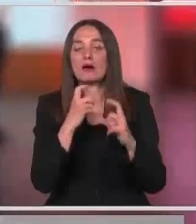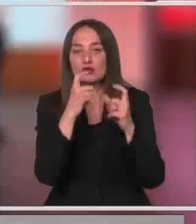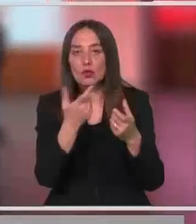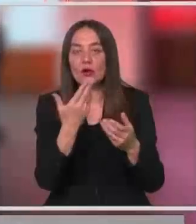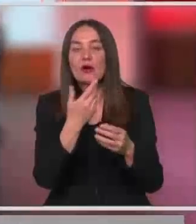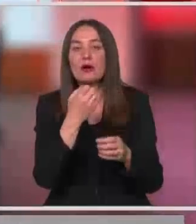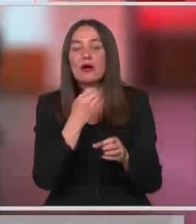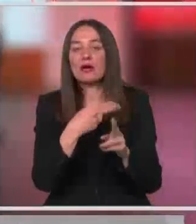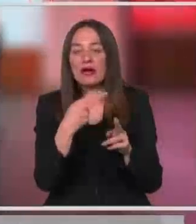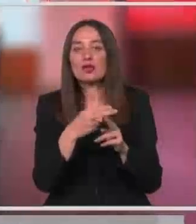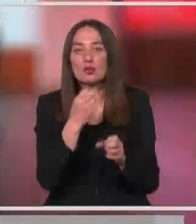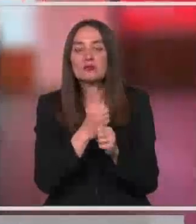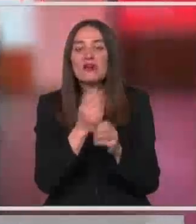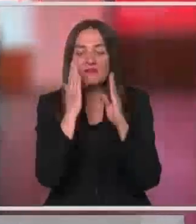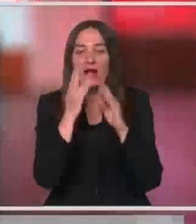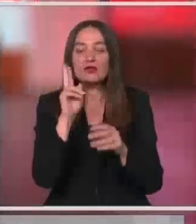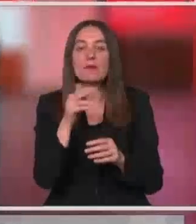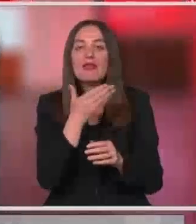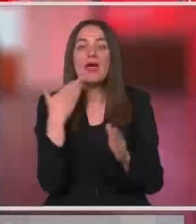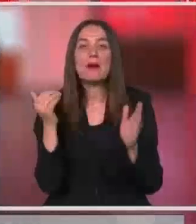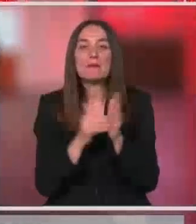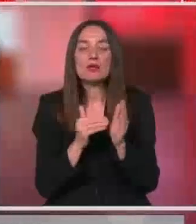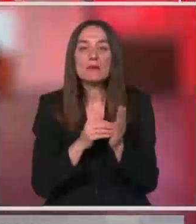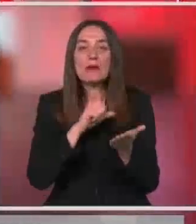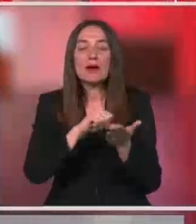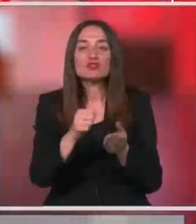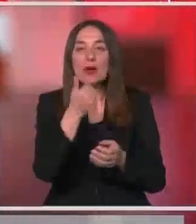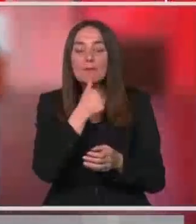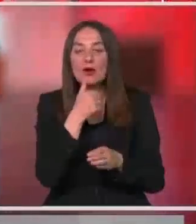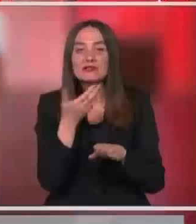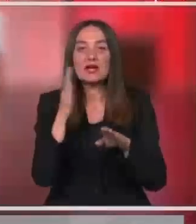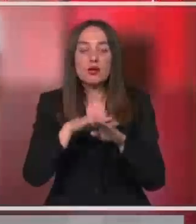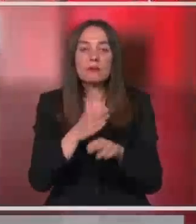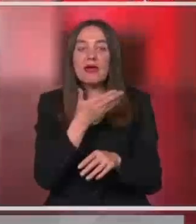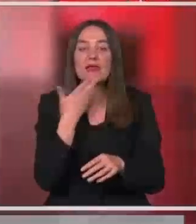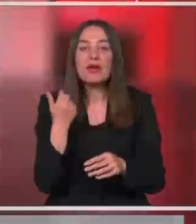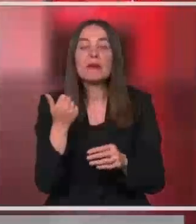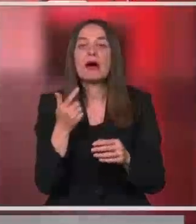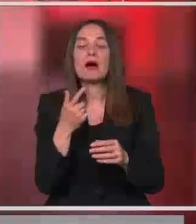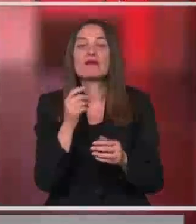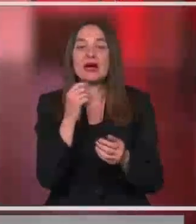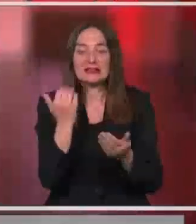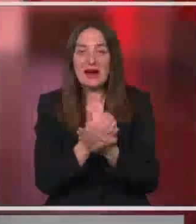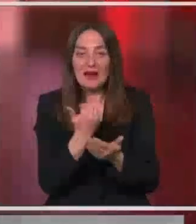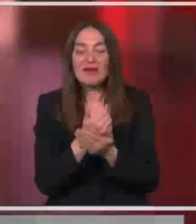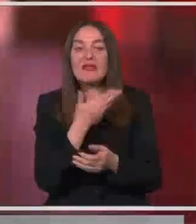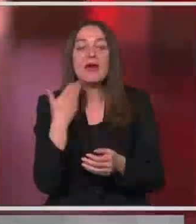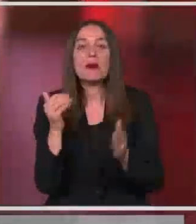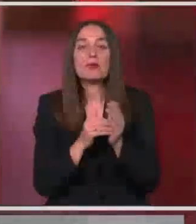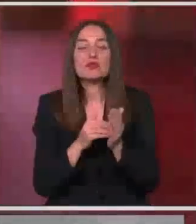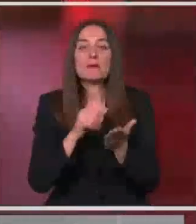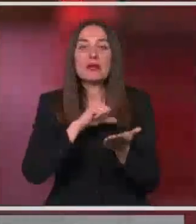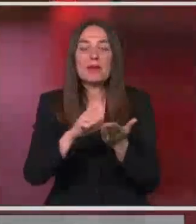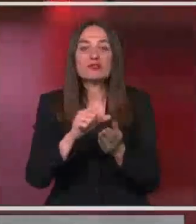poslovanju. Verovatno ima. Nema potrebe da plaća poreze i doprinose i nema potrebe poreze i doprinose na zarade i nema potrebe da